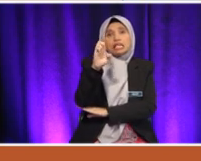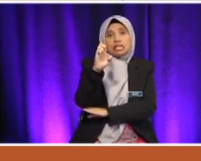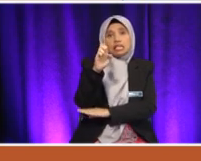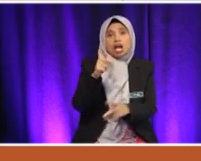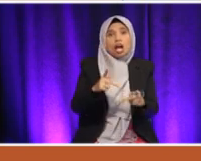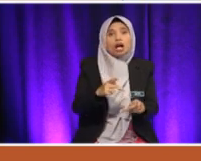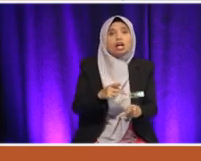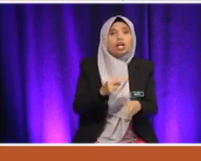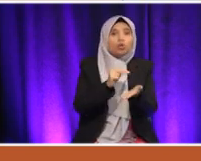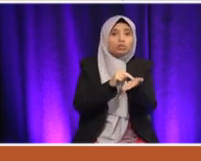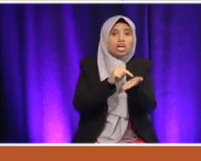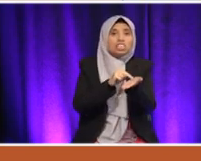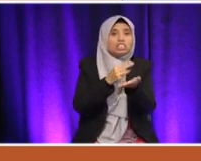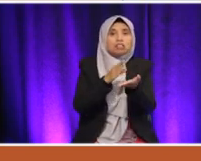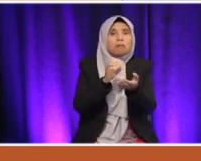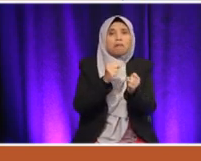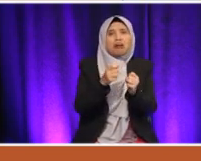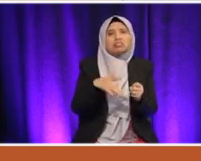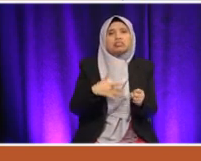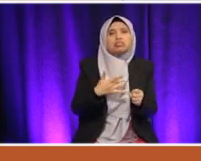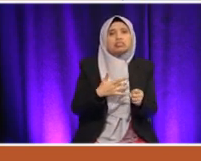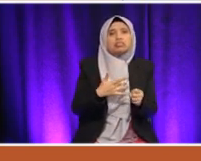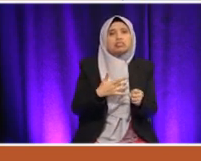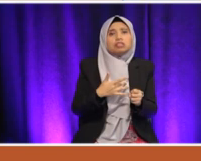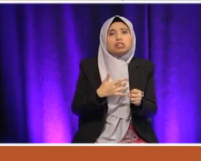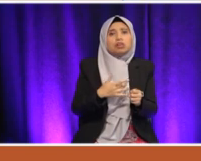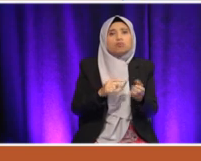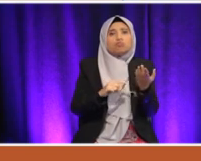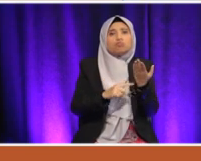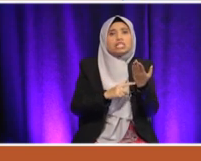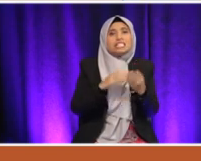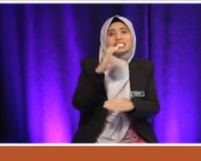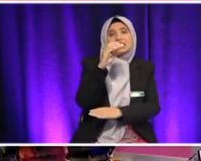nadi tak dapat kalau nadi tak dapat dirasa isuk kita gunakan